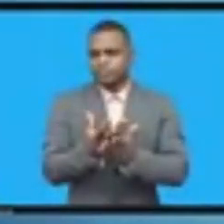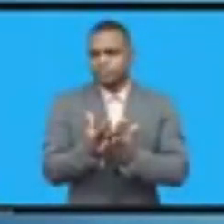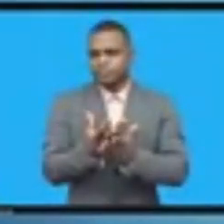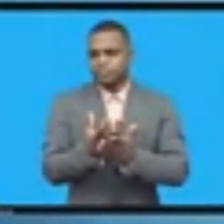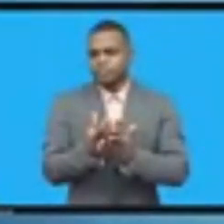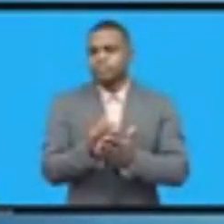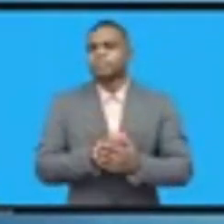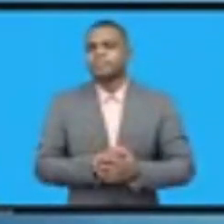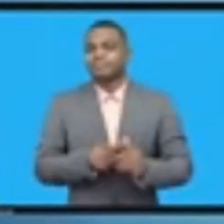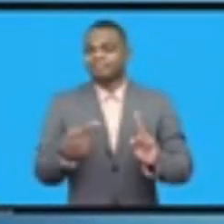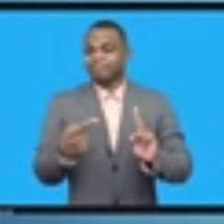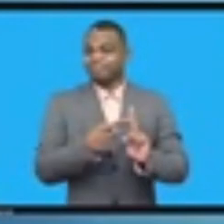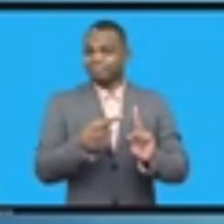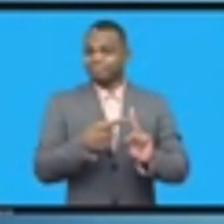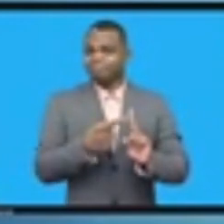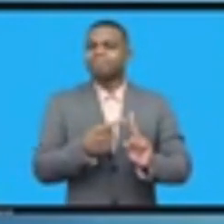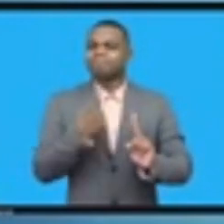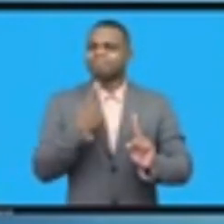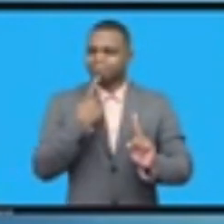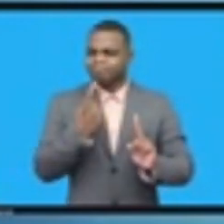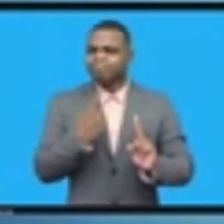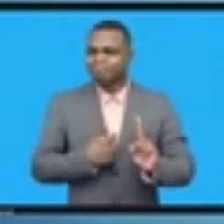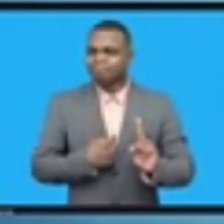话，他说到，